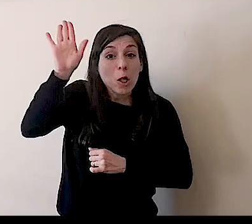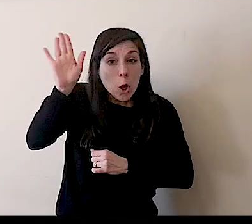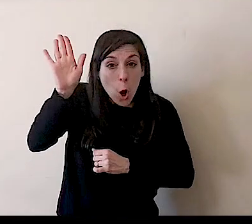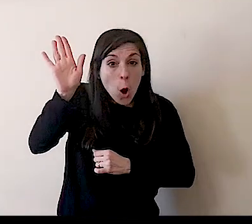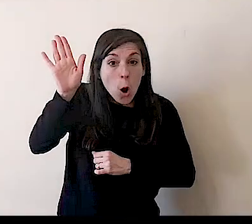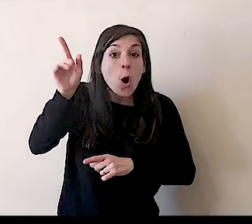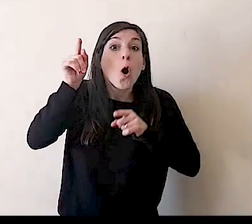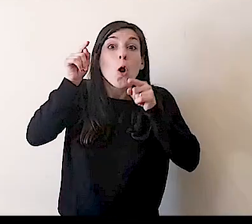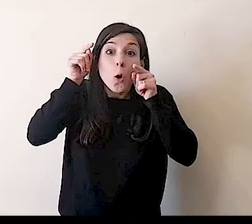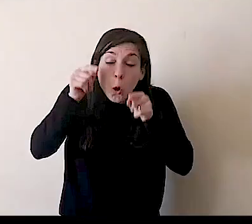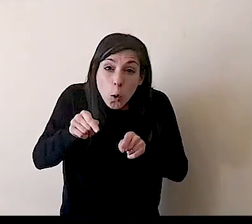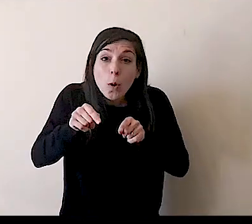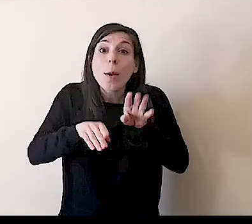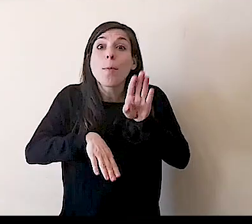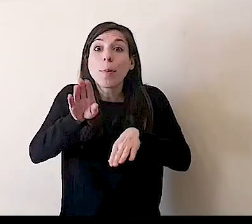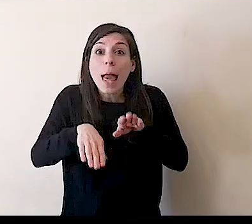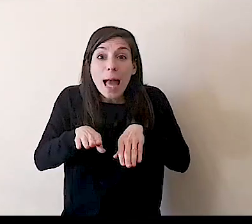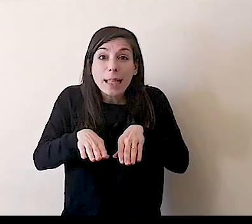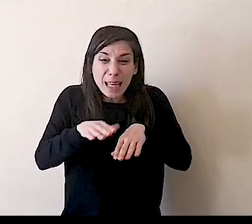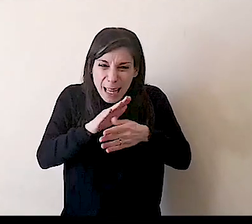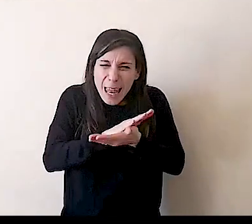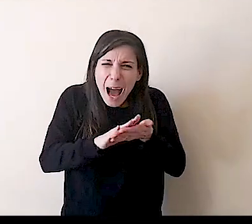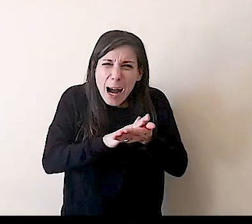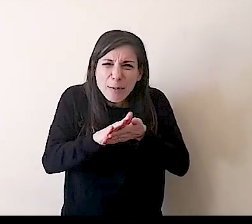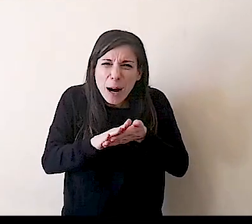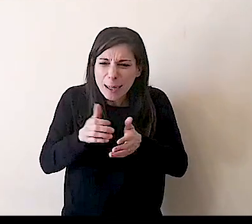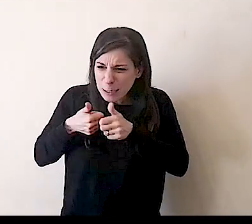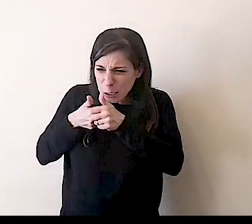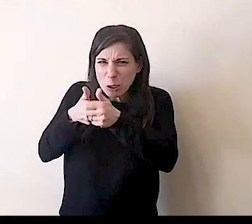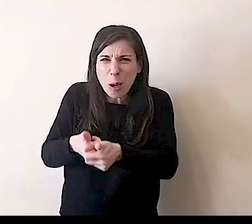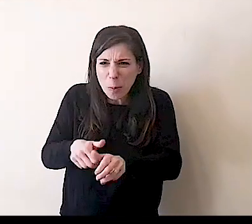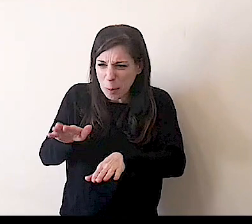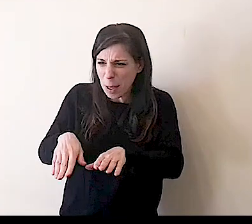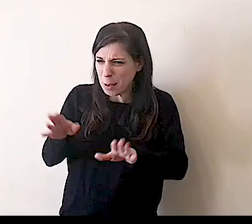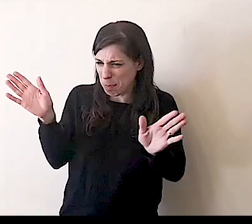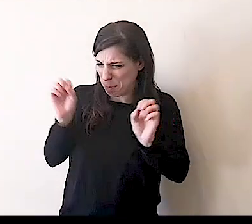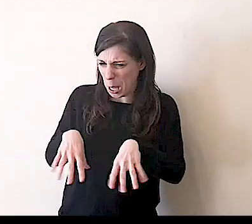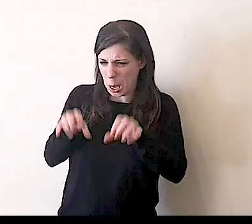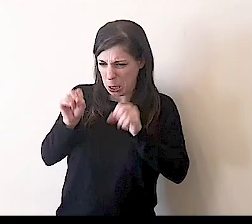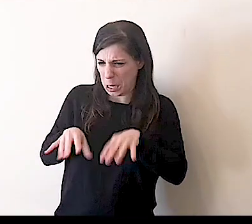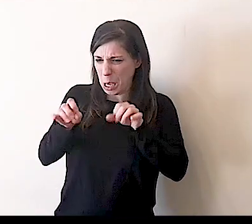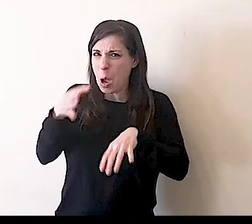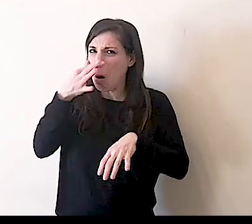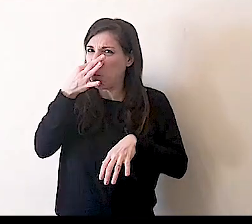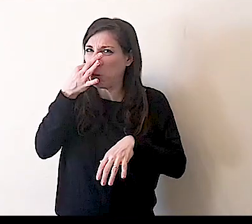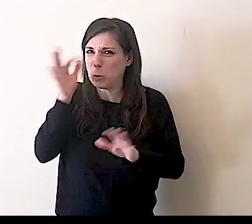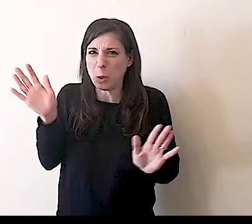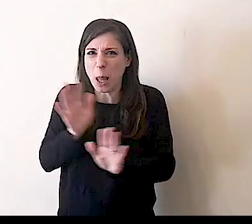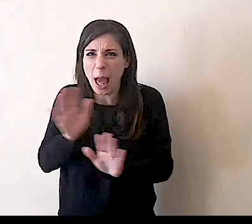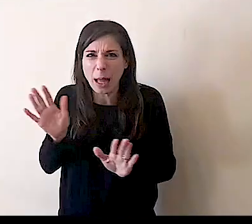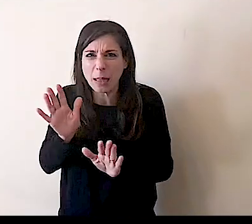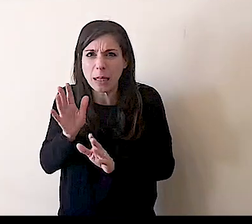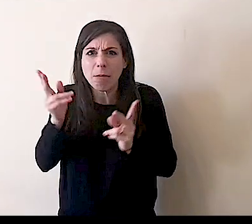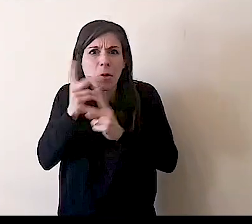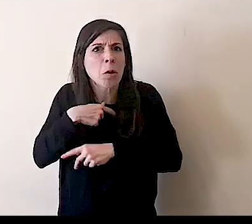ha lavato i piedi ai discepoli che erano tutti sporchi puzzolenti a quella cosa lì